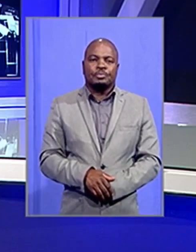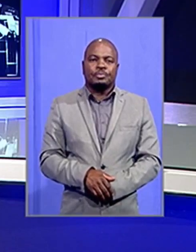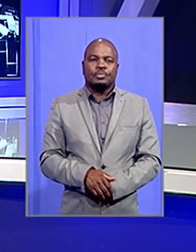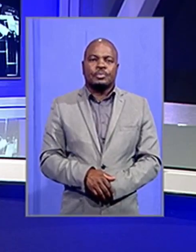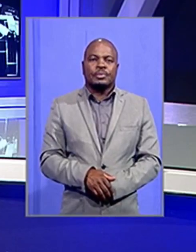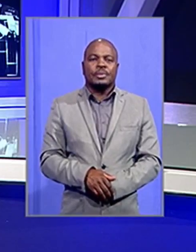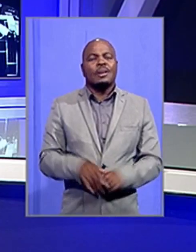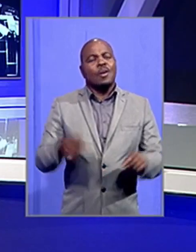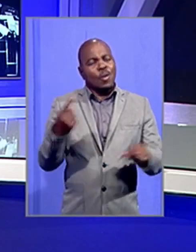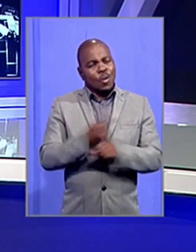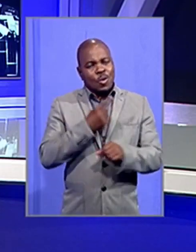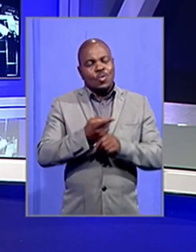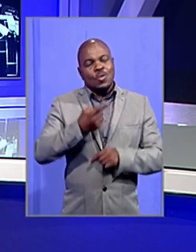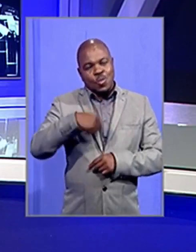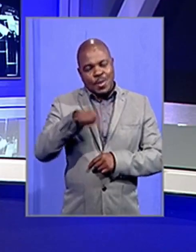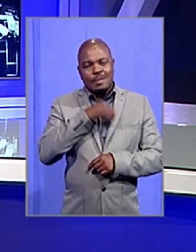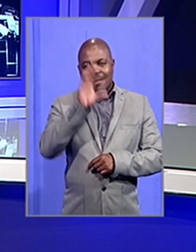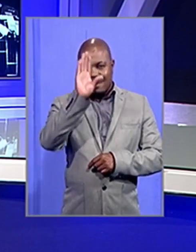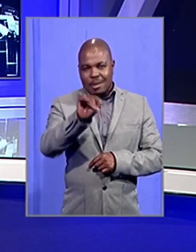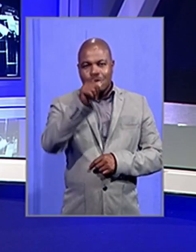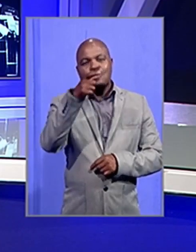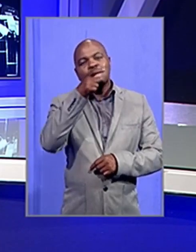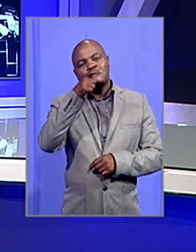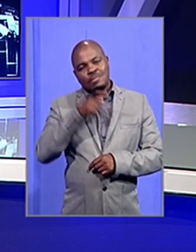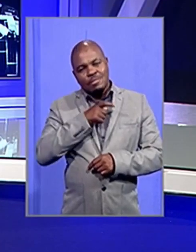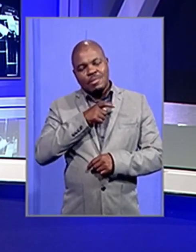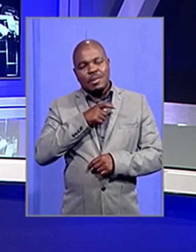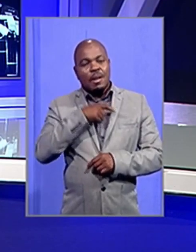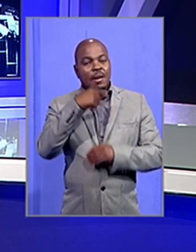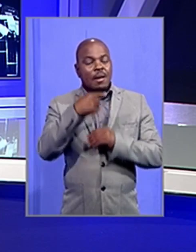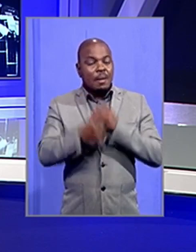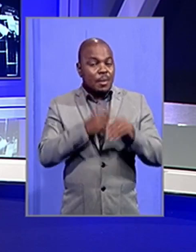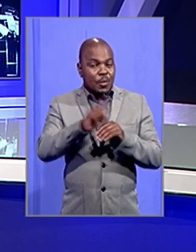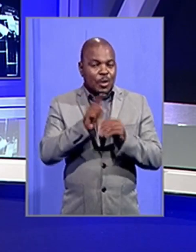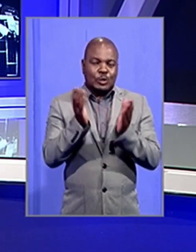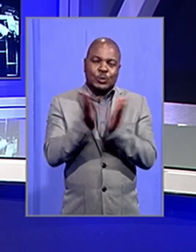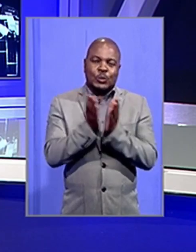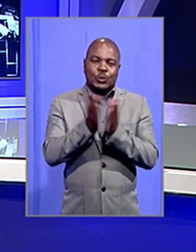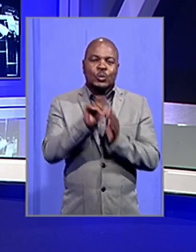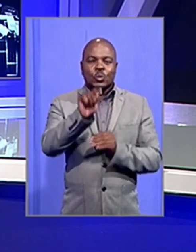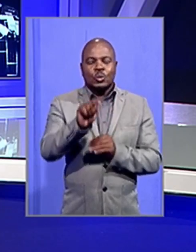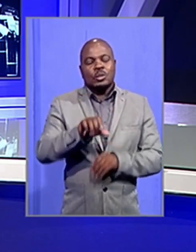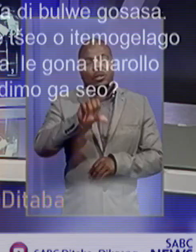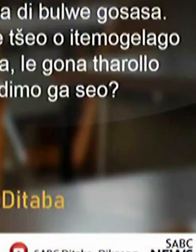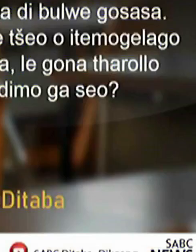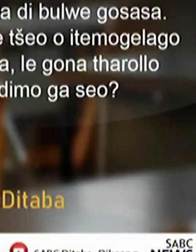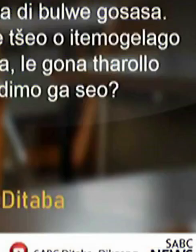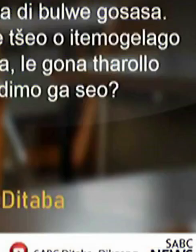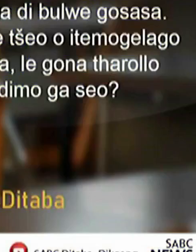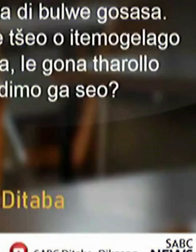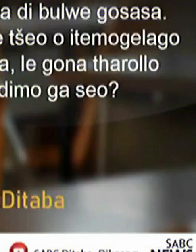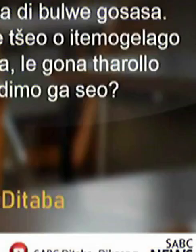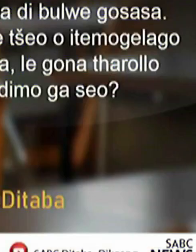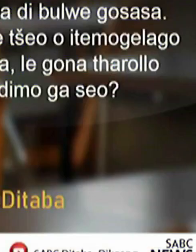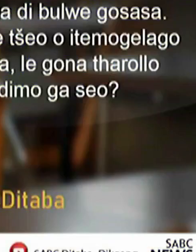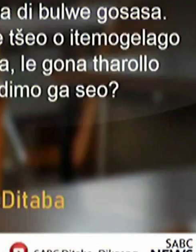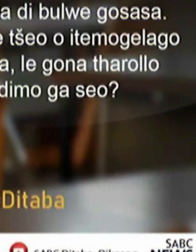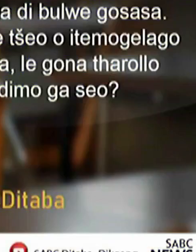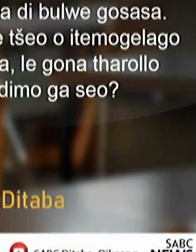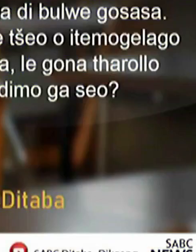Bjalo ka mehla re le kgopetše sa mafahleng a lena ka ge go letetšwe gore dikolo tša diprofense tša ka gare ga naga di bulwe